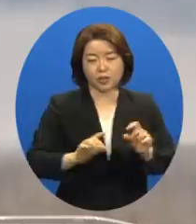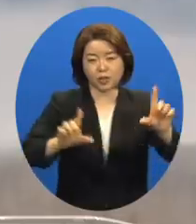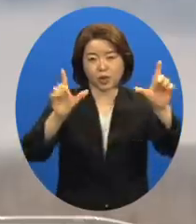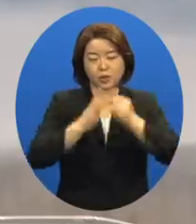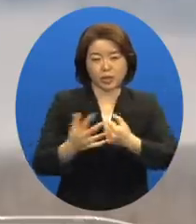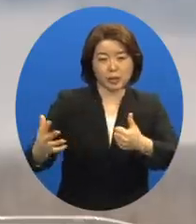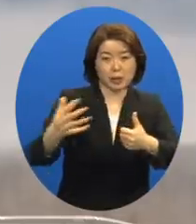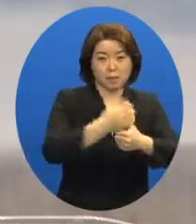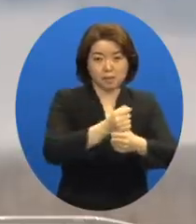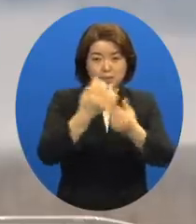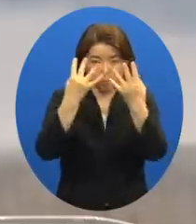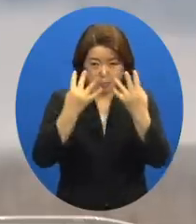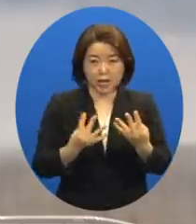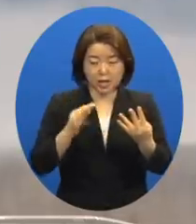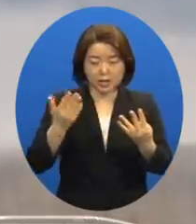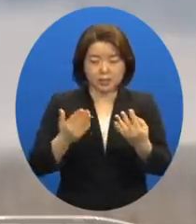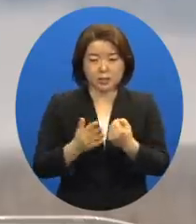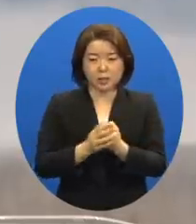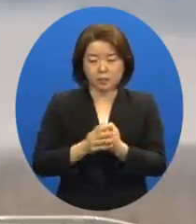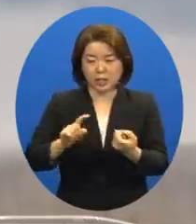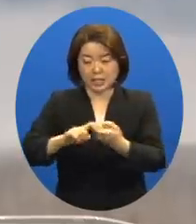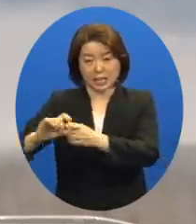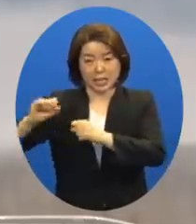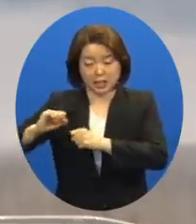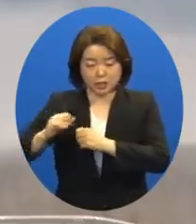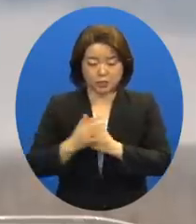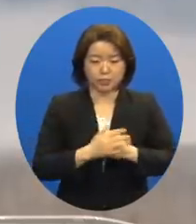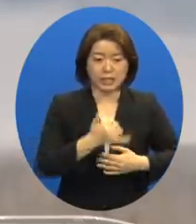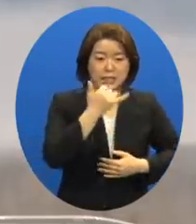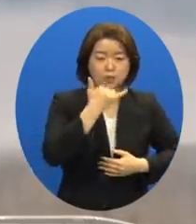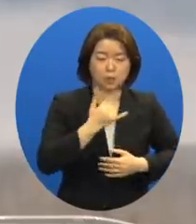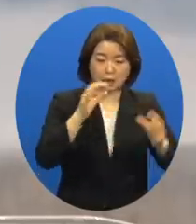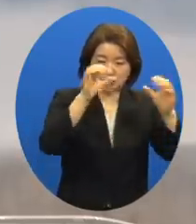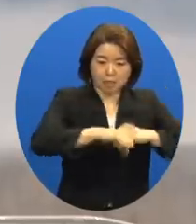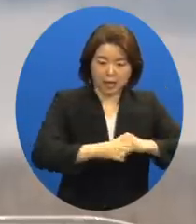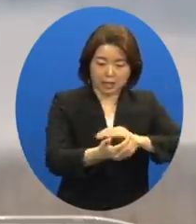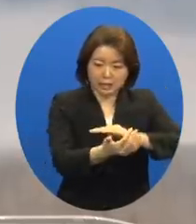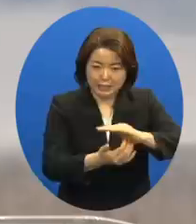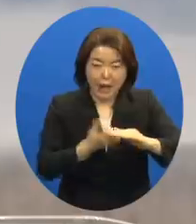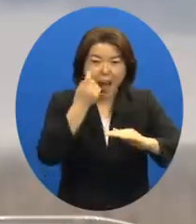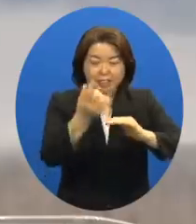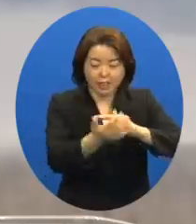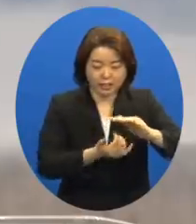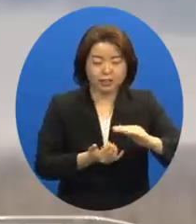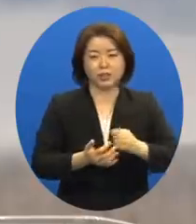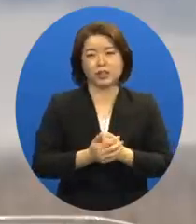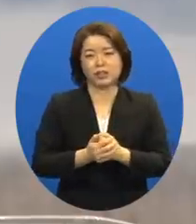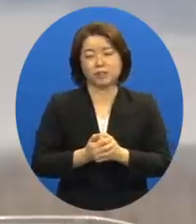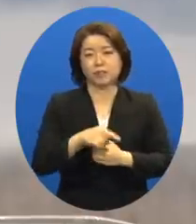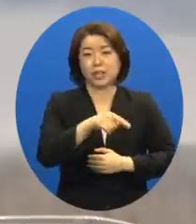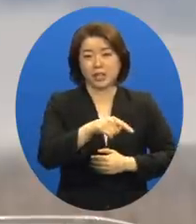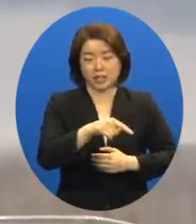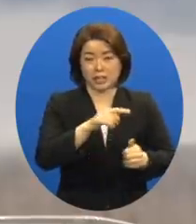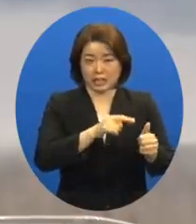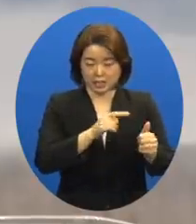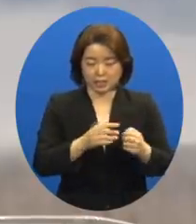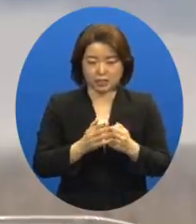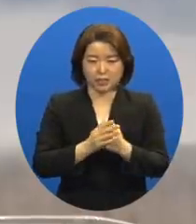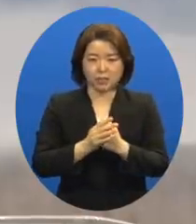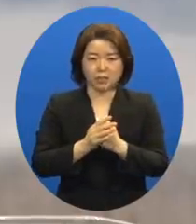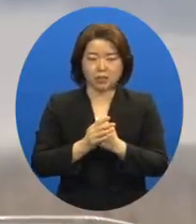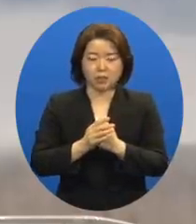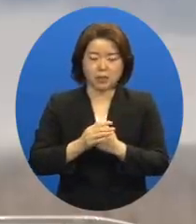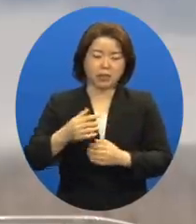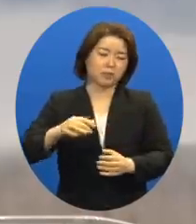체포되어서 연합군에 의해서 독일이 멸망하기 바로 한 달 전에 그는 교수형